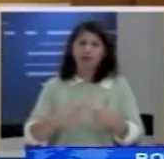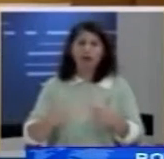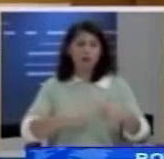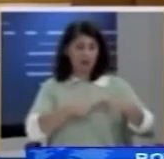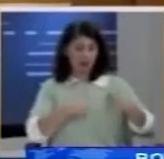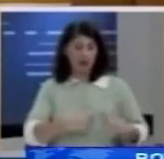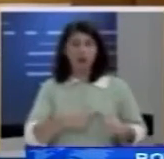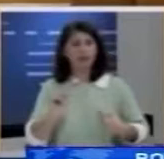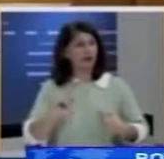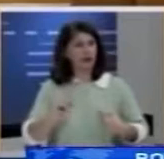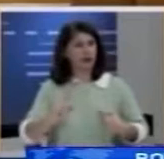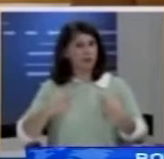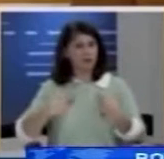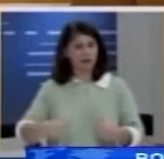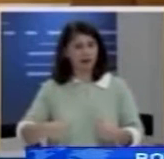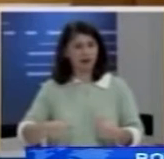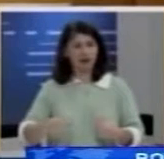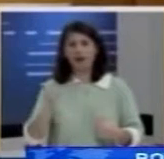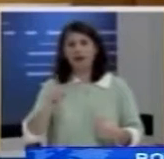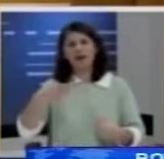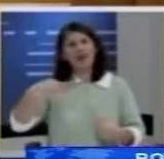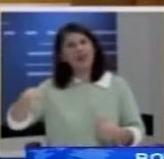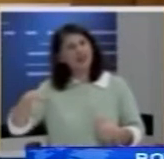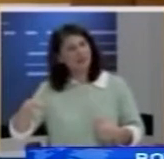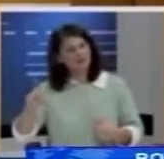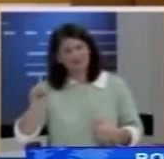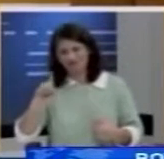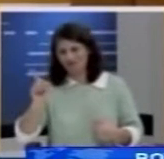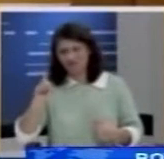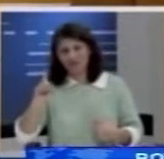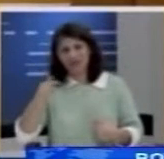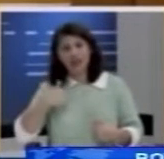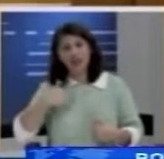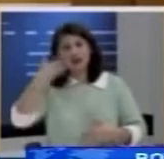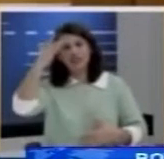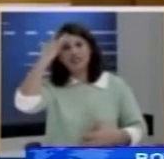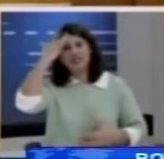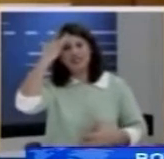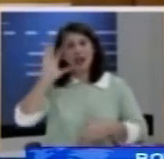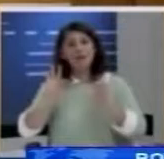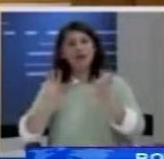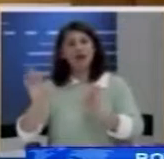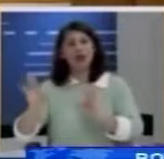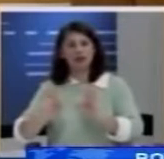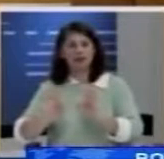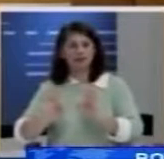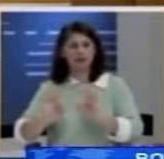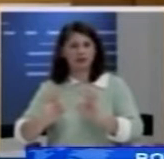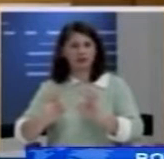έχουμε εθελοντές και δεν έχουμε μέλη, δεν είναι αδυναμίες μας. Είναι συνειδητές